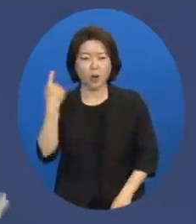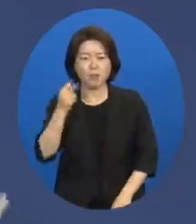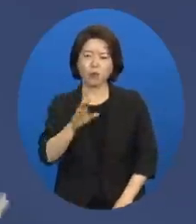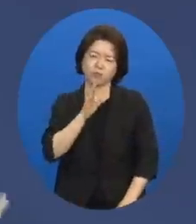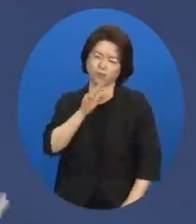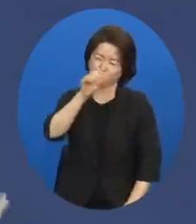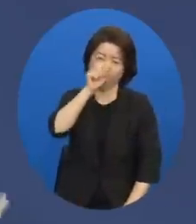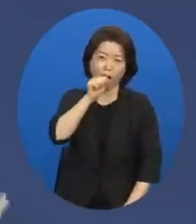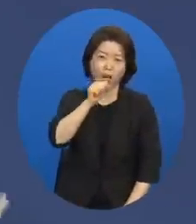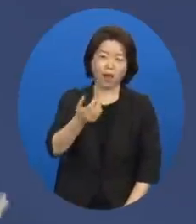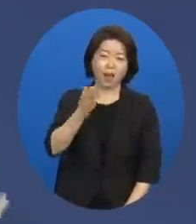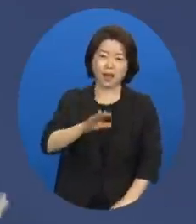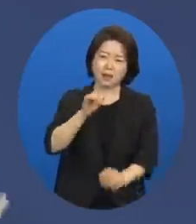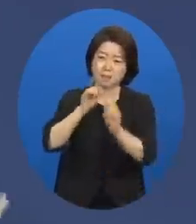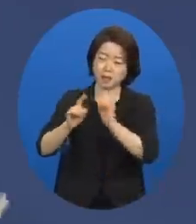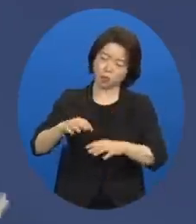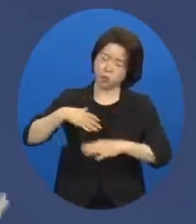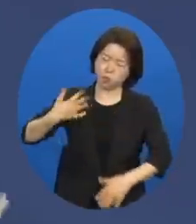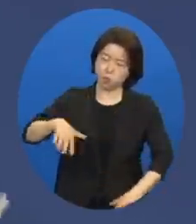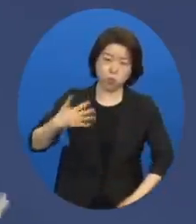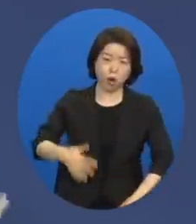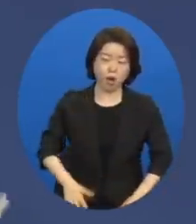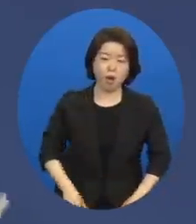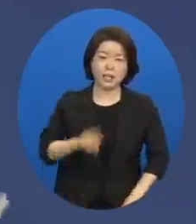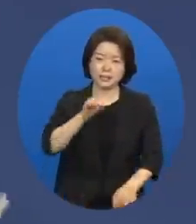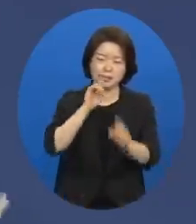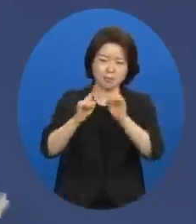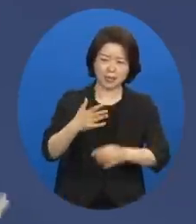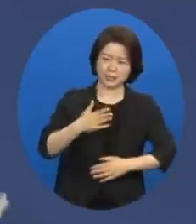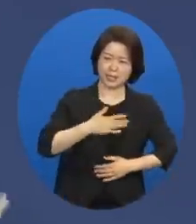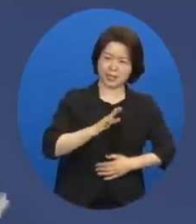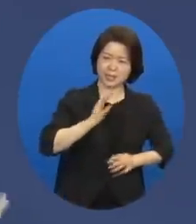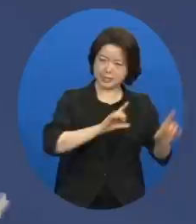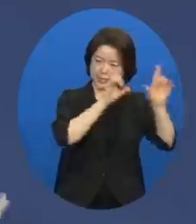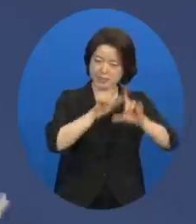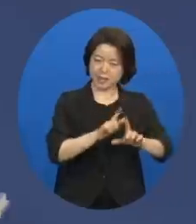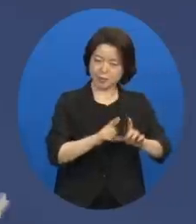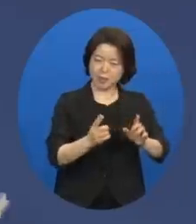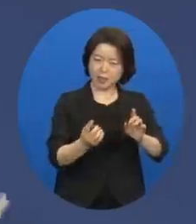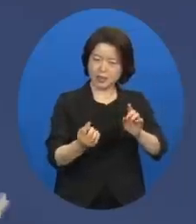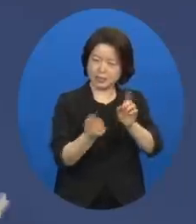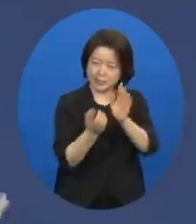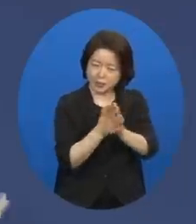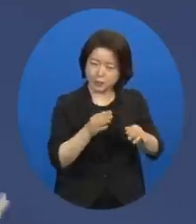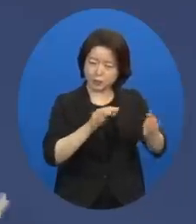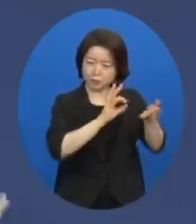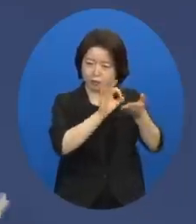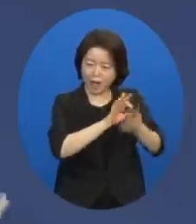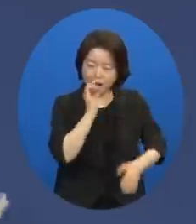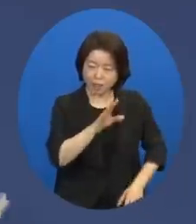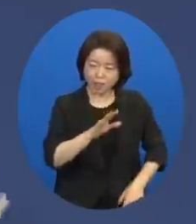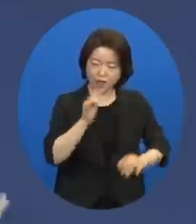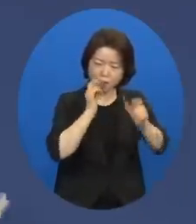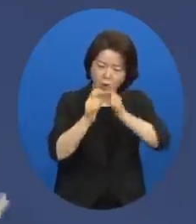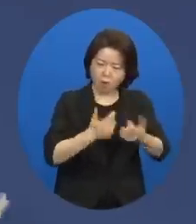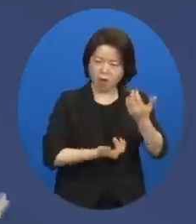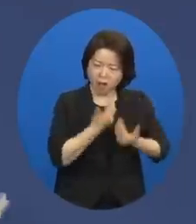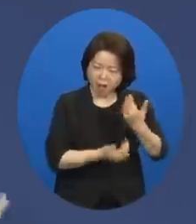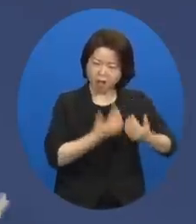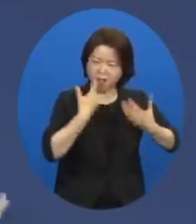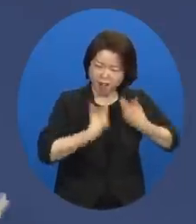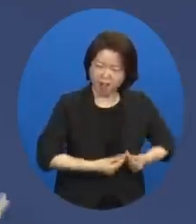좋은데 말씀은 너무 놀라운데 그 말씀이 늘 실제가 안 돼가지고 늘 그저 고민하고 갈등하고